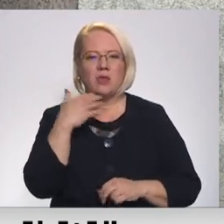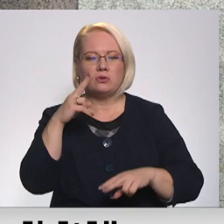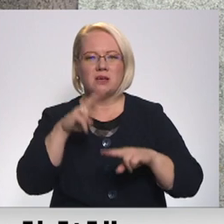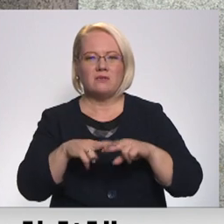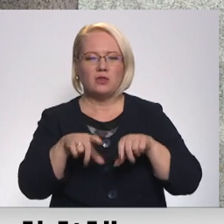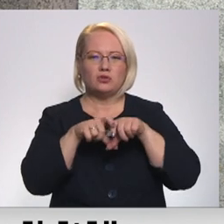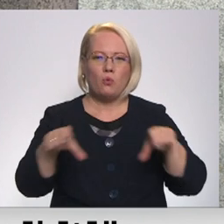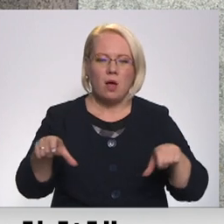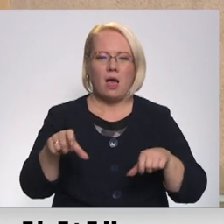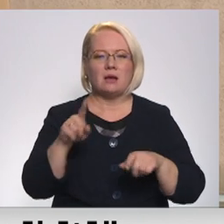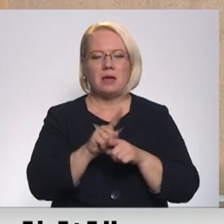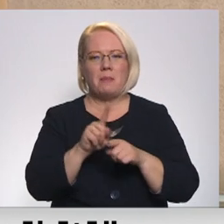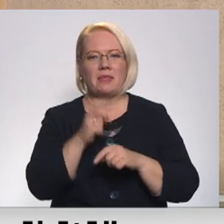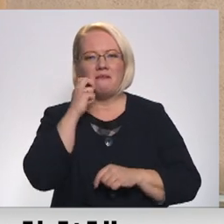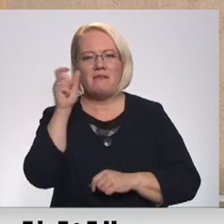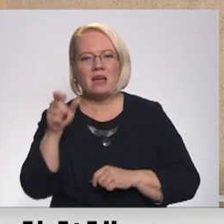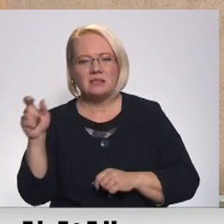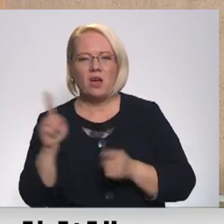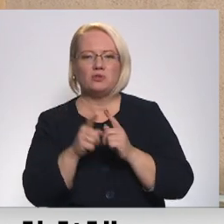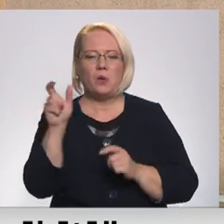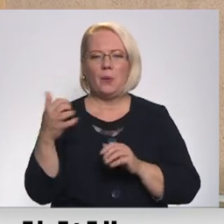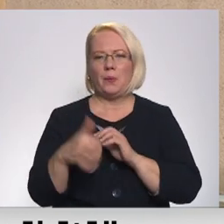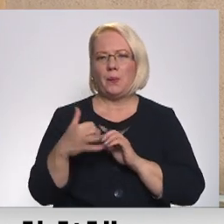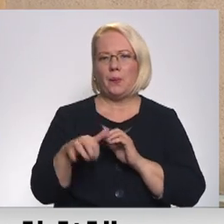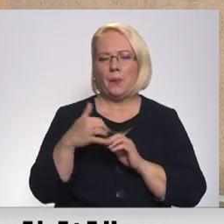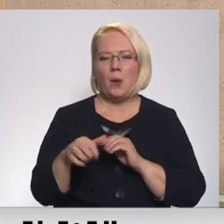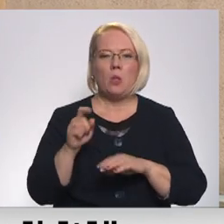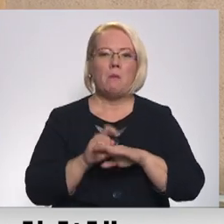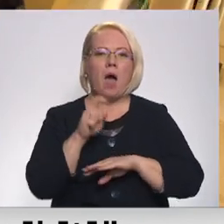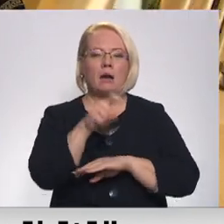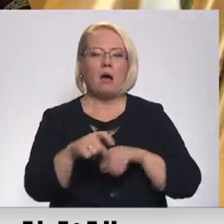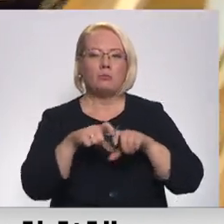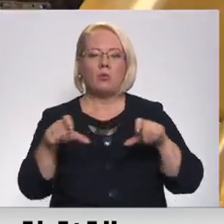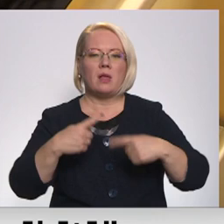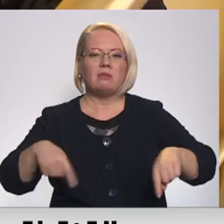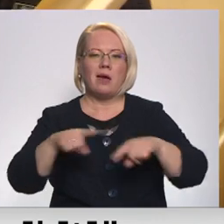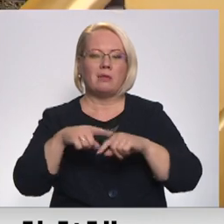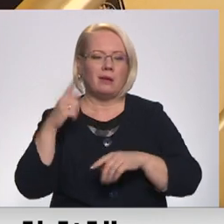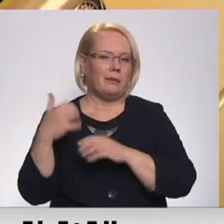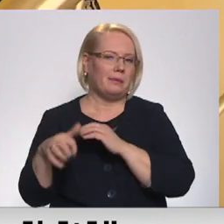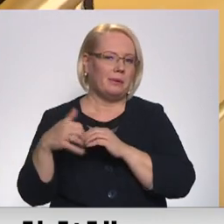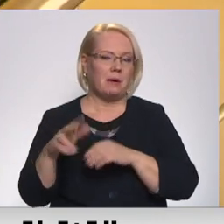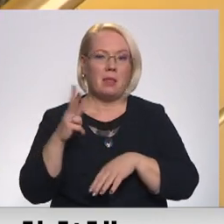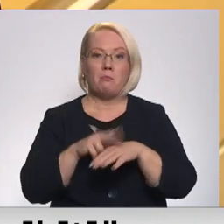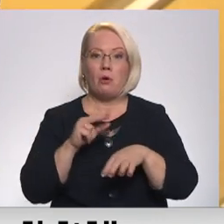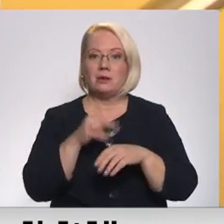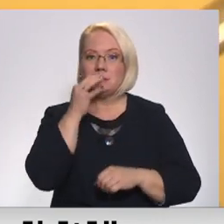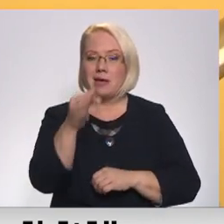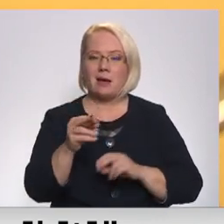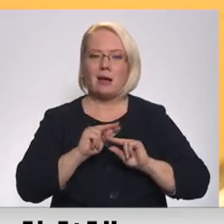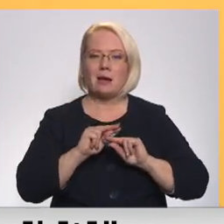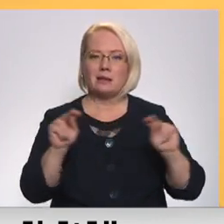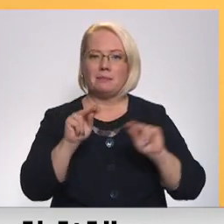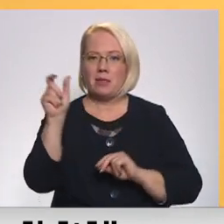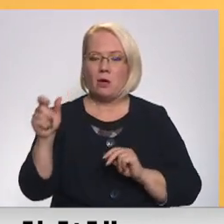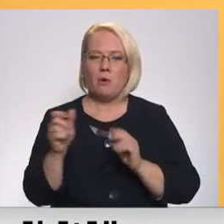kā vecāka tā pedagoga cenšas nepievērst uzmanību un uz pārkāpumu skolas teritorijā piever acis. Bet valsts policija uzsver, ka pedagogiem ir